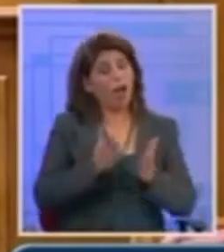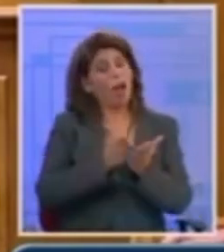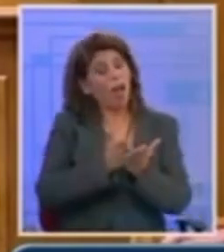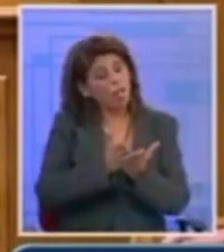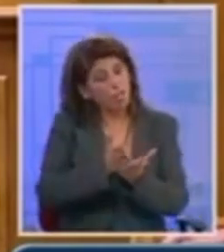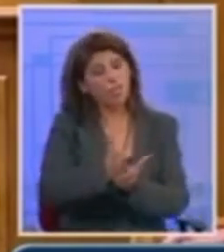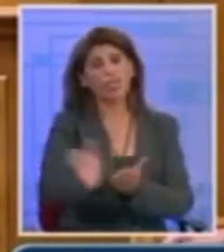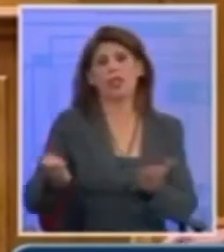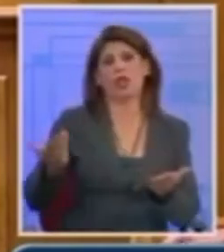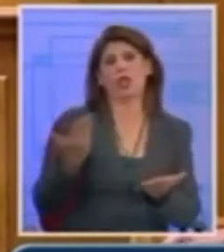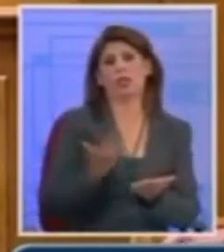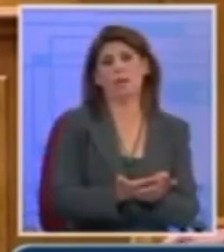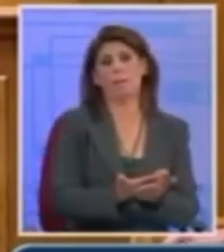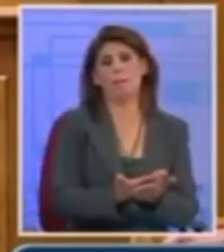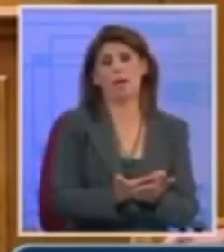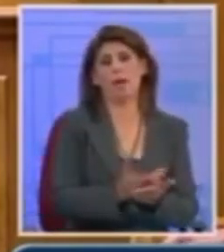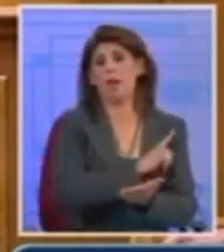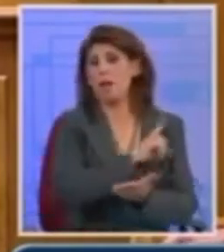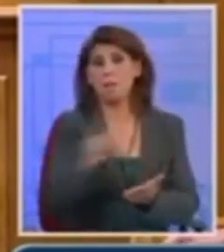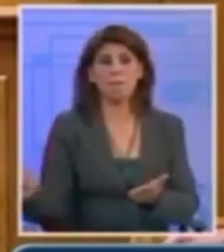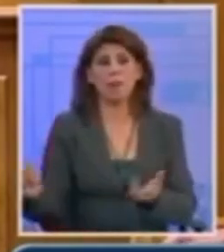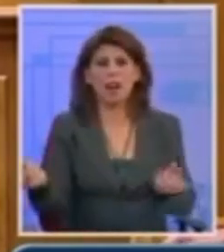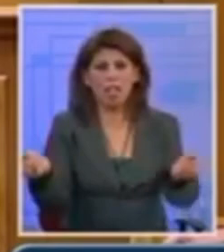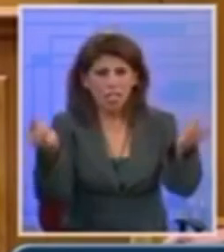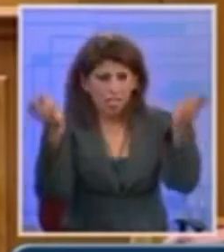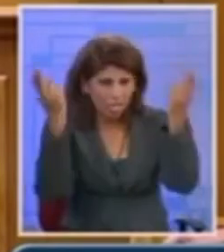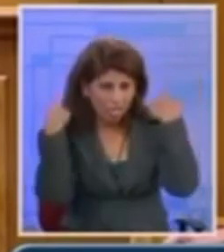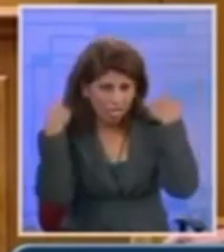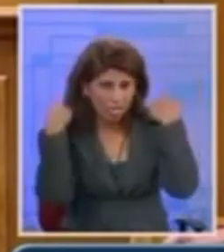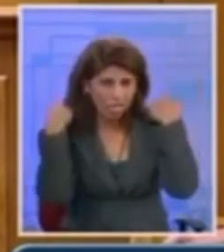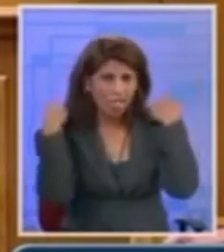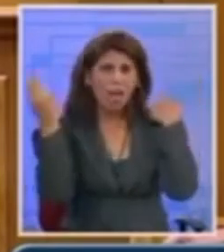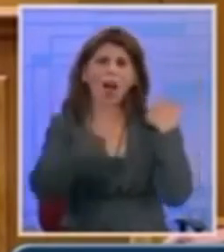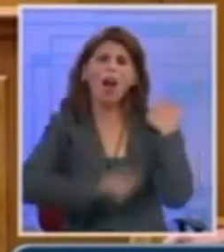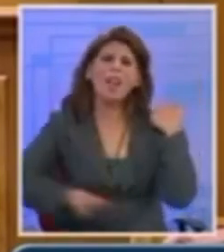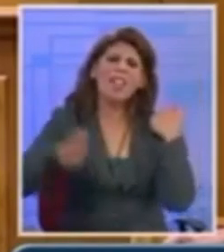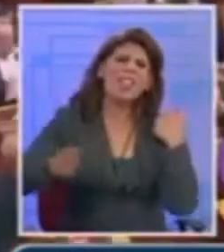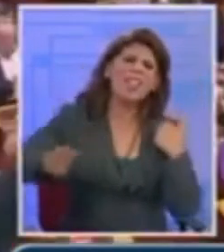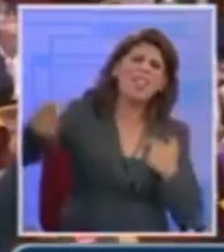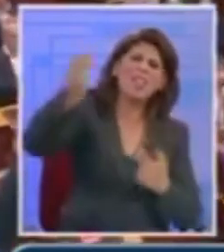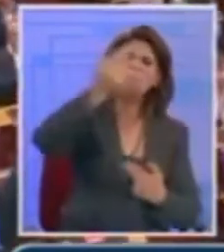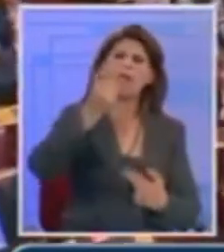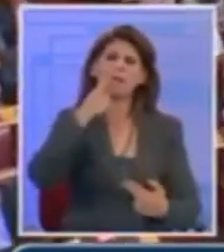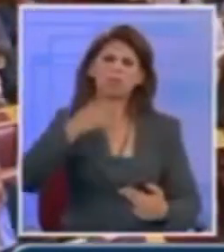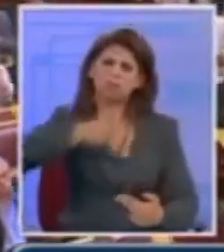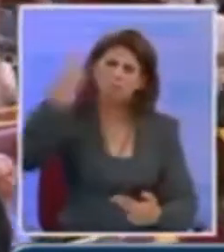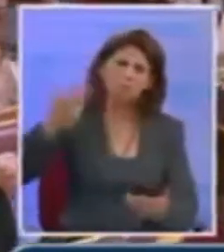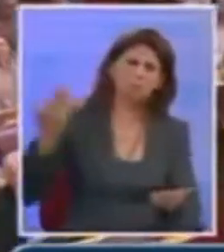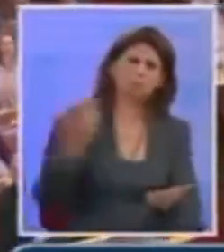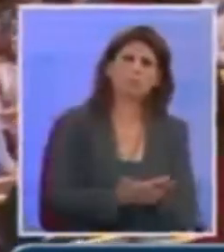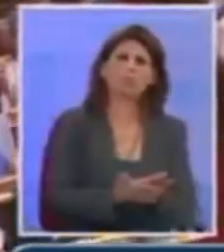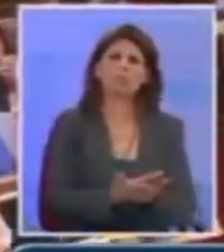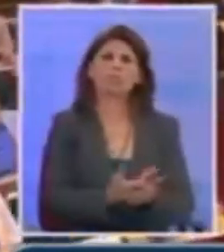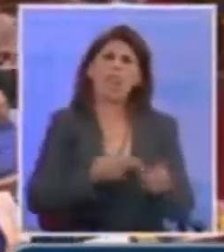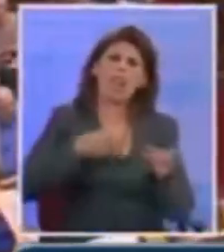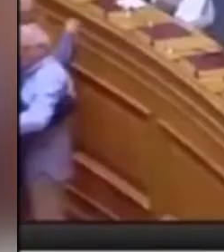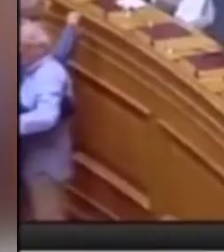μας. Να μην υποκύψουμε σε παράλογες απαιτήσεις, εκβιαστικές απαιτήσεις